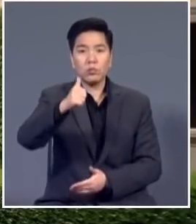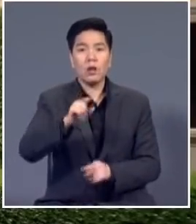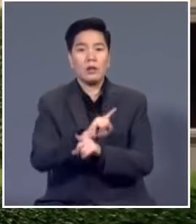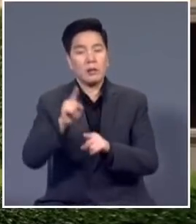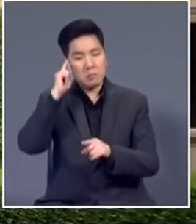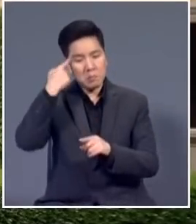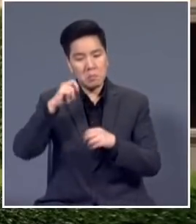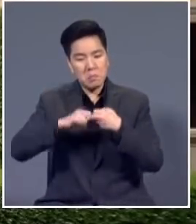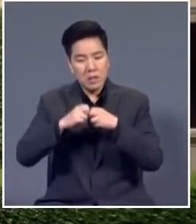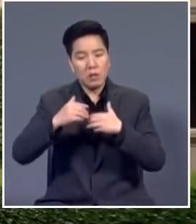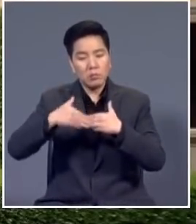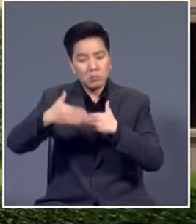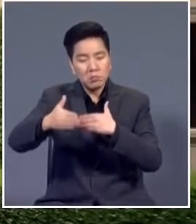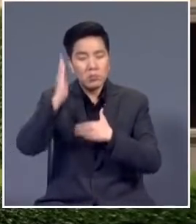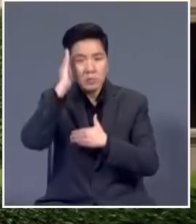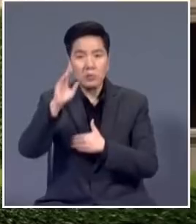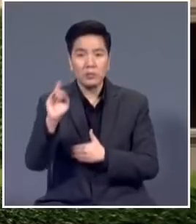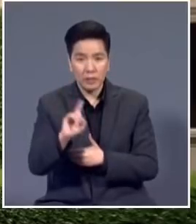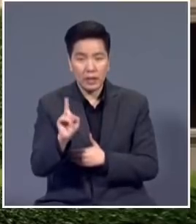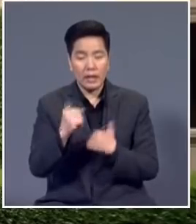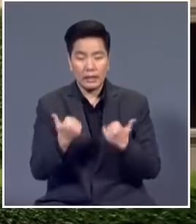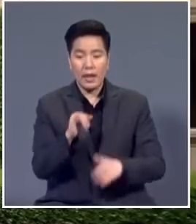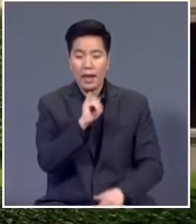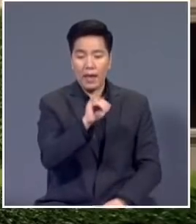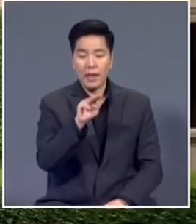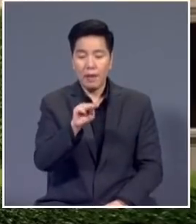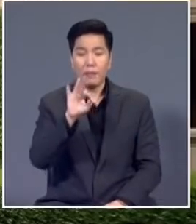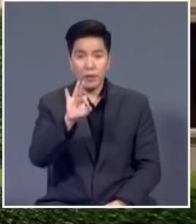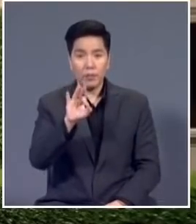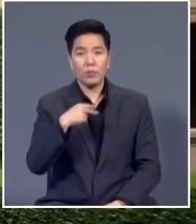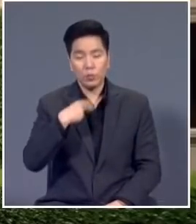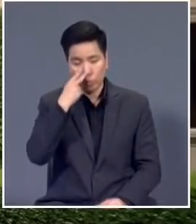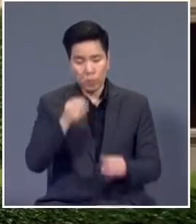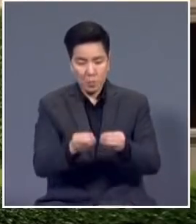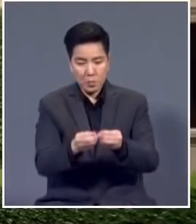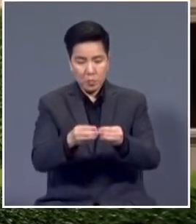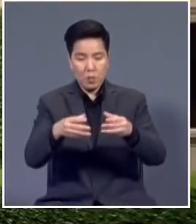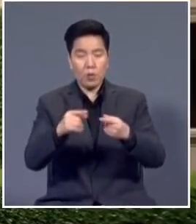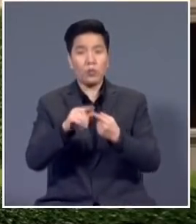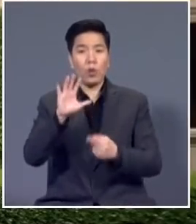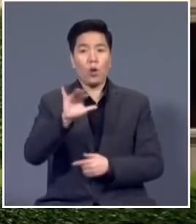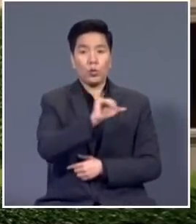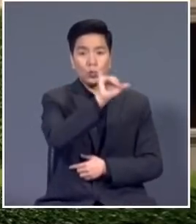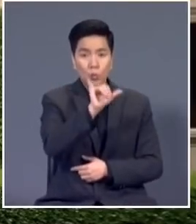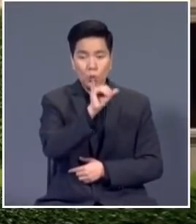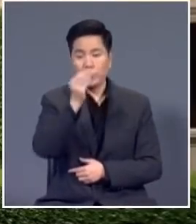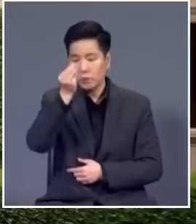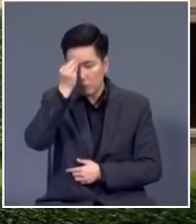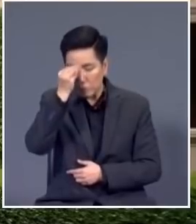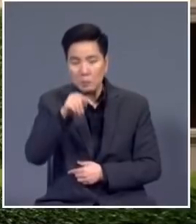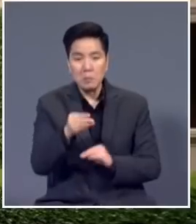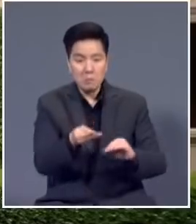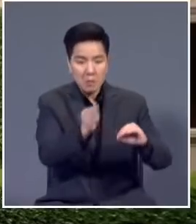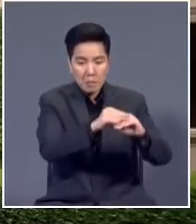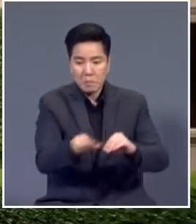ระยะยาวนะครับนอกจากนี้IMF ยังปรับเพิ่มอัตราการเติบโตของหลายประเทศในสภาพยุโรปและญี่ปุ่นขึ้นอย่างมีนัยสำคั